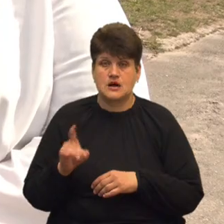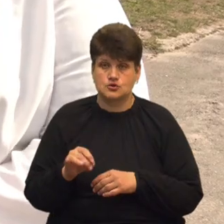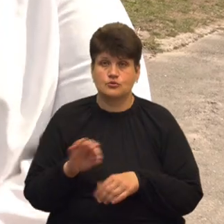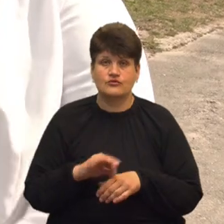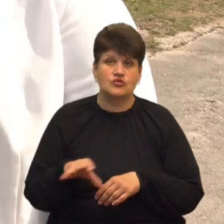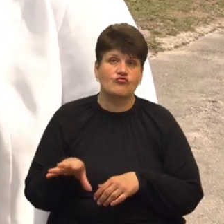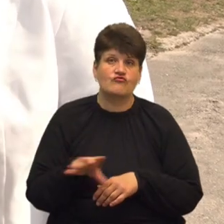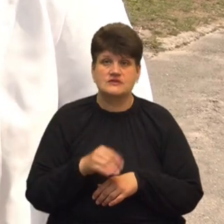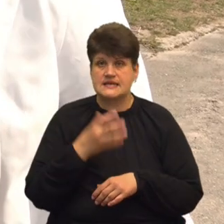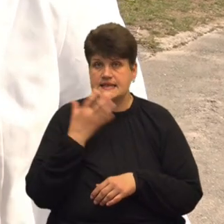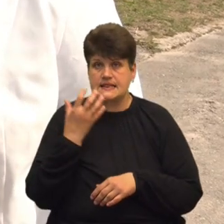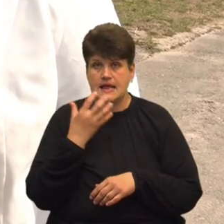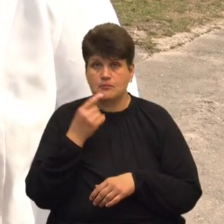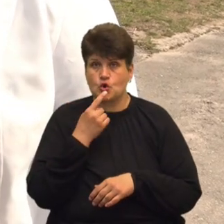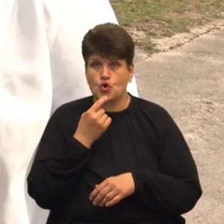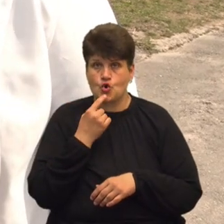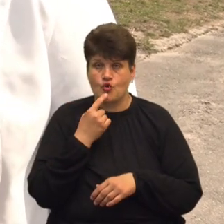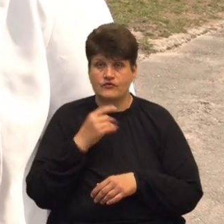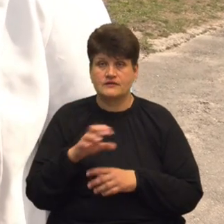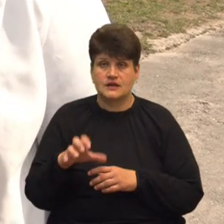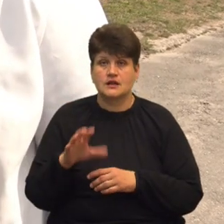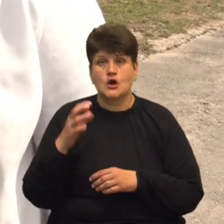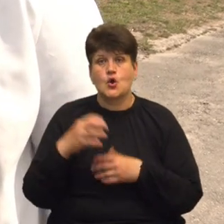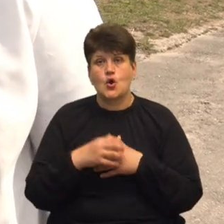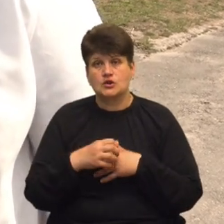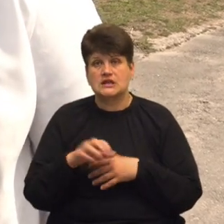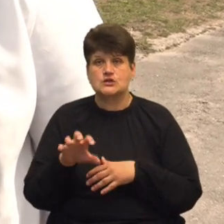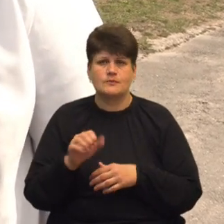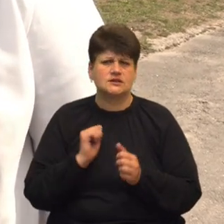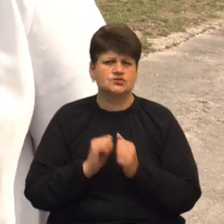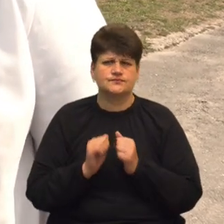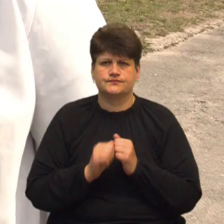тварини, коти і собаки найчастіше.